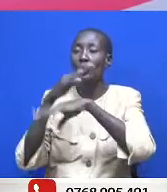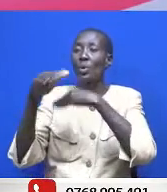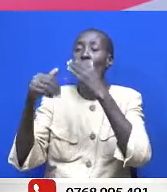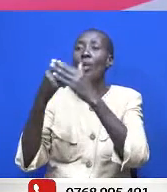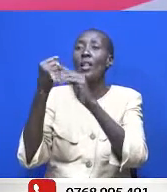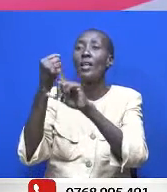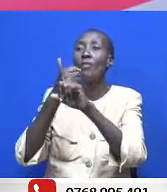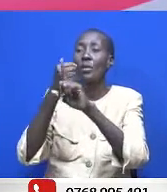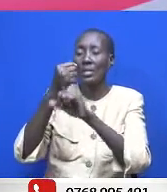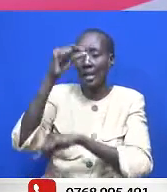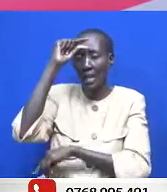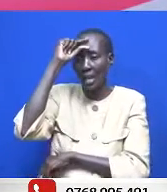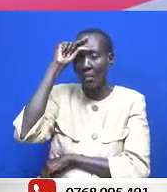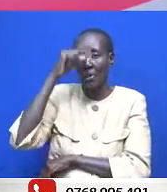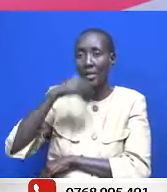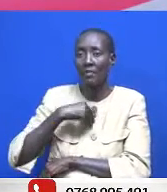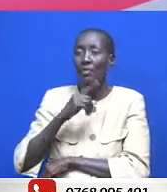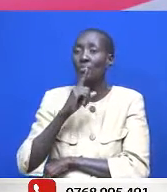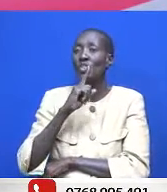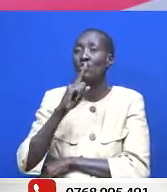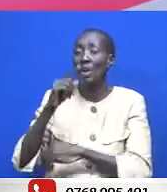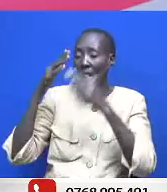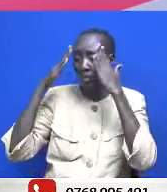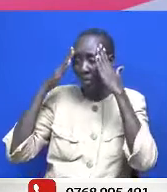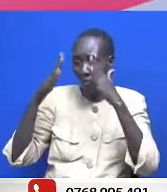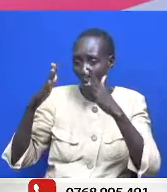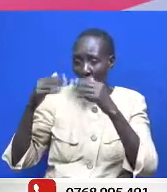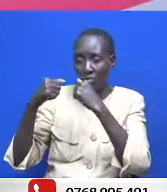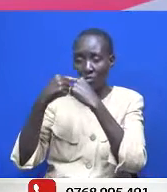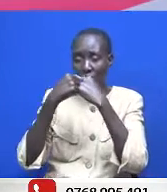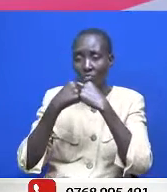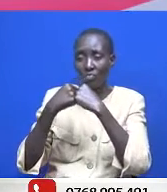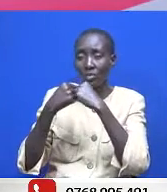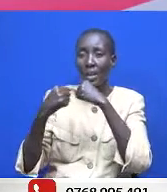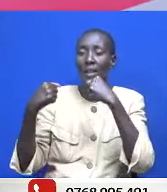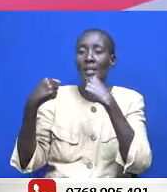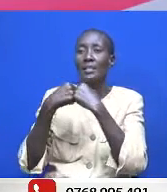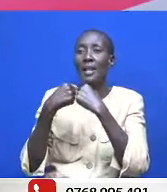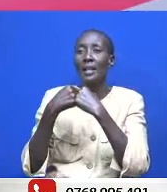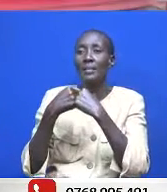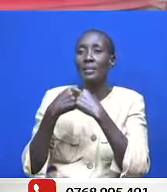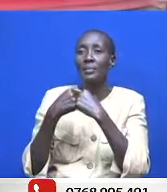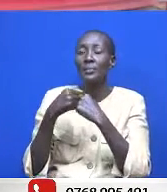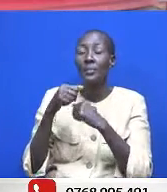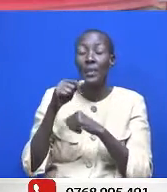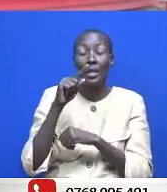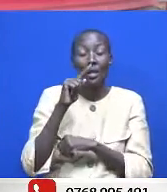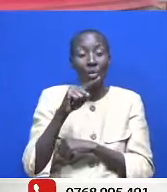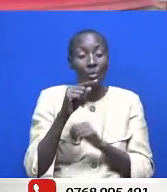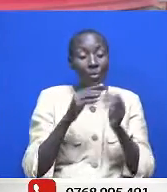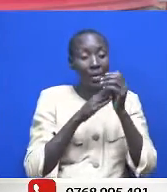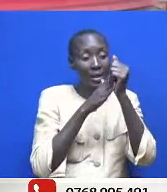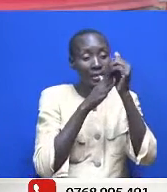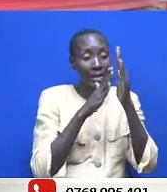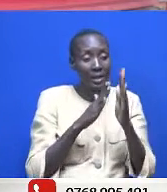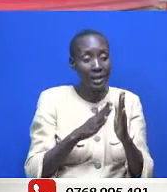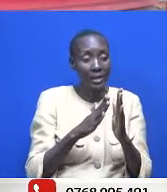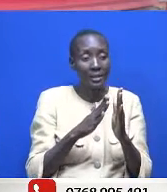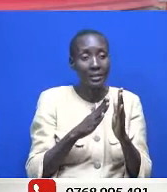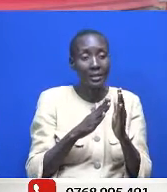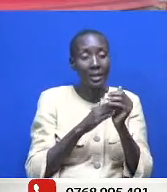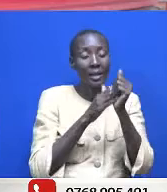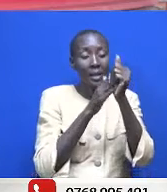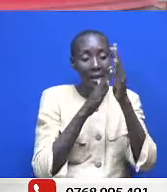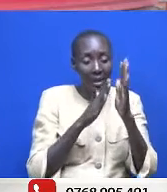serikali itachukua kuhakikisha kwamba tunaangalia mambo ya majanga kinaganaga. We kama kiongozi ni viongozi wenzako.